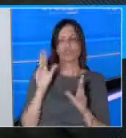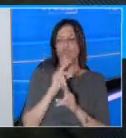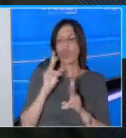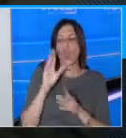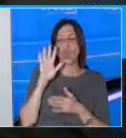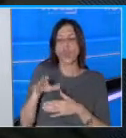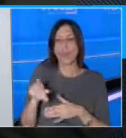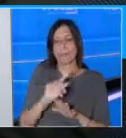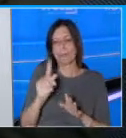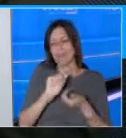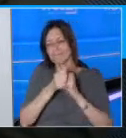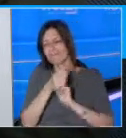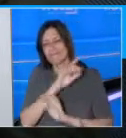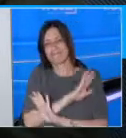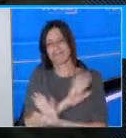שלא בתדירות